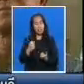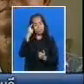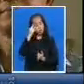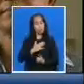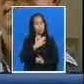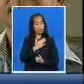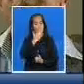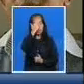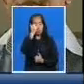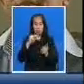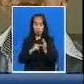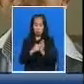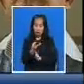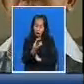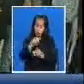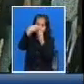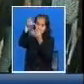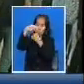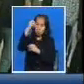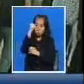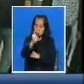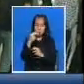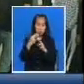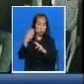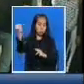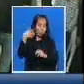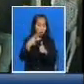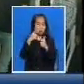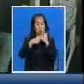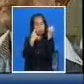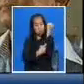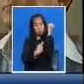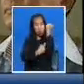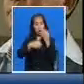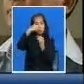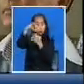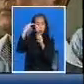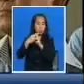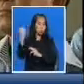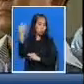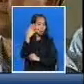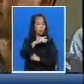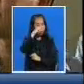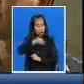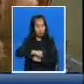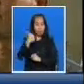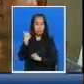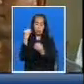ากว่าเอ๊ะข้าวเราก็ส่งออกอันดับต้นๆยางก็ส่งออกอันดับต้น ๆถูกครับ นะครับแล้วก็มีพืชผลหล